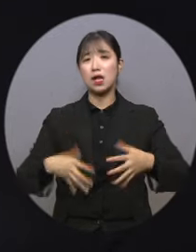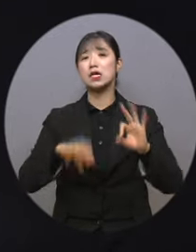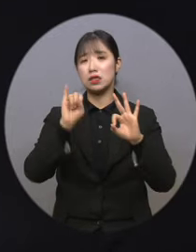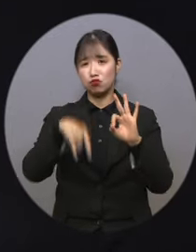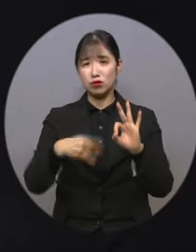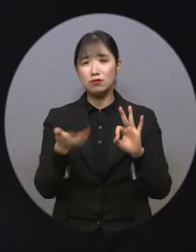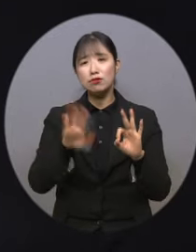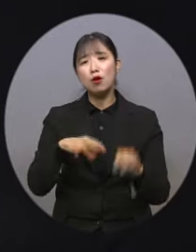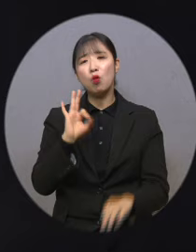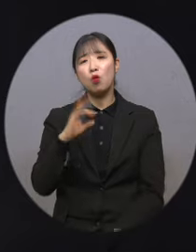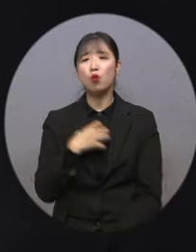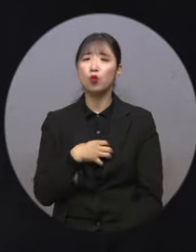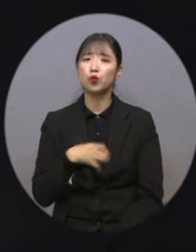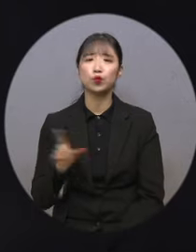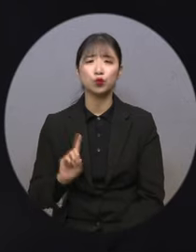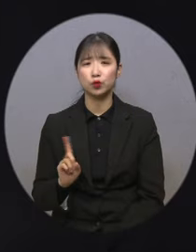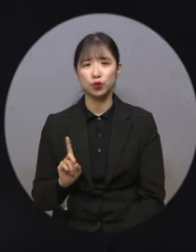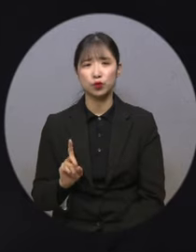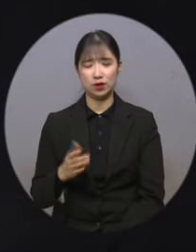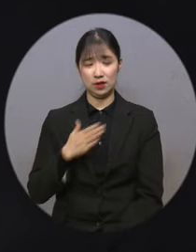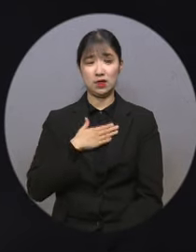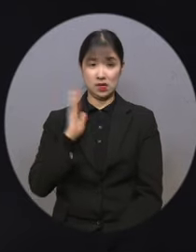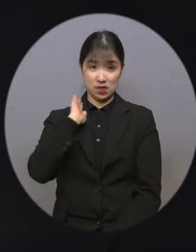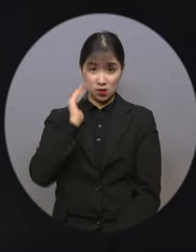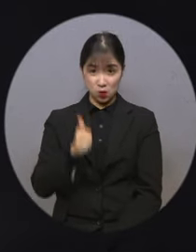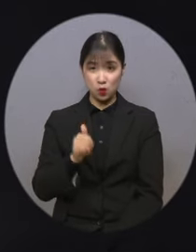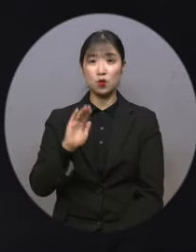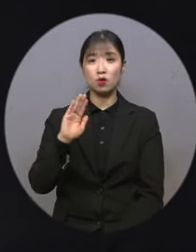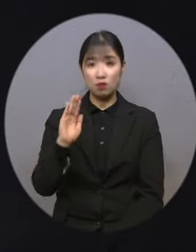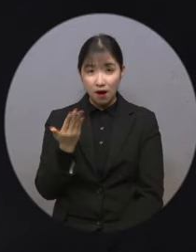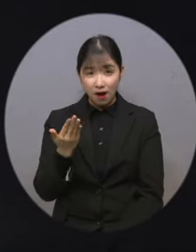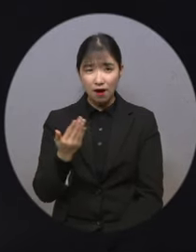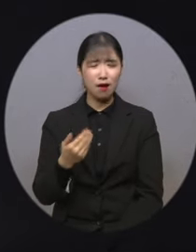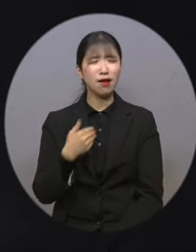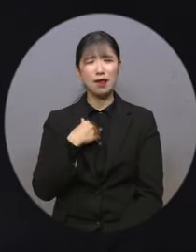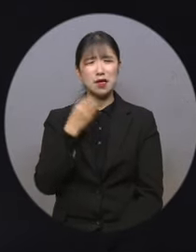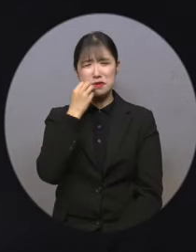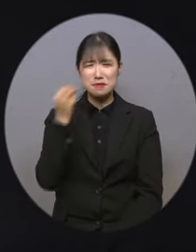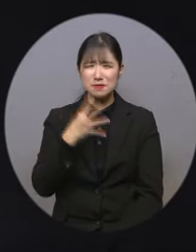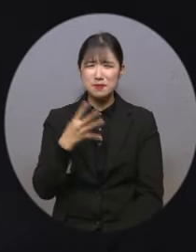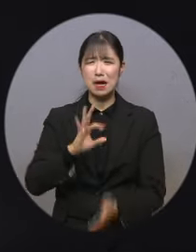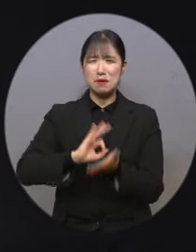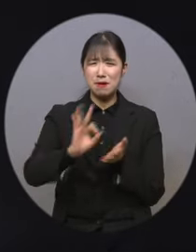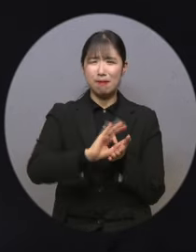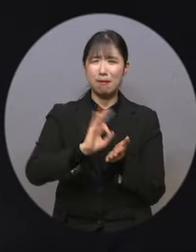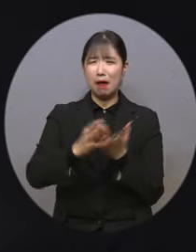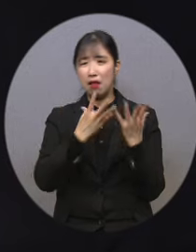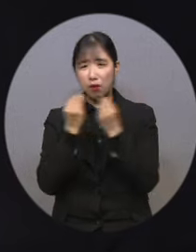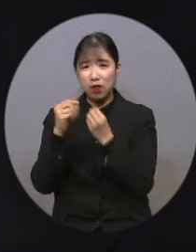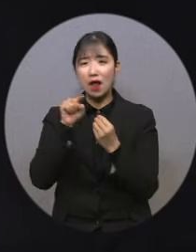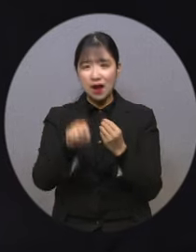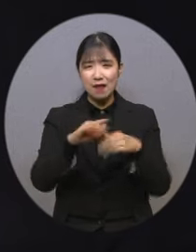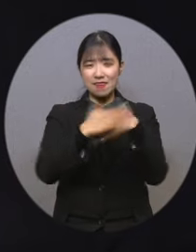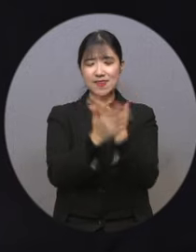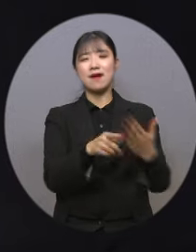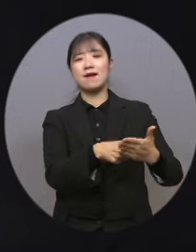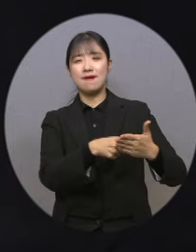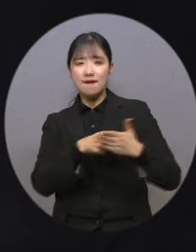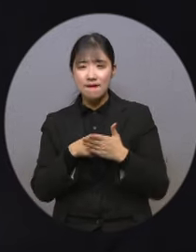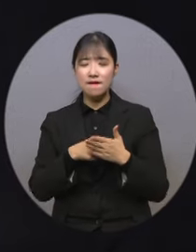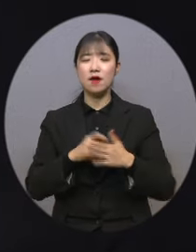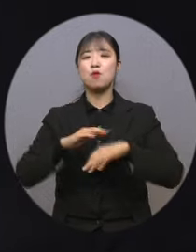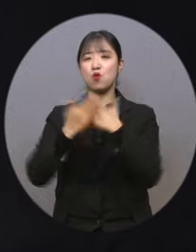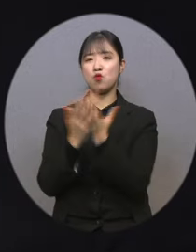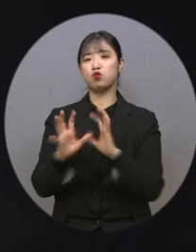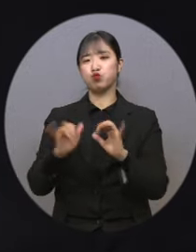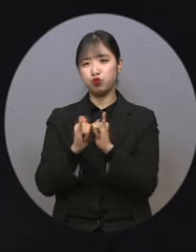수월해집니다 내가 대통이 되면은 우리가 쓸데없이 쏘는 건 전부 절약해서 매월 모든 국민에게 펴 보신